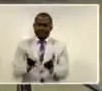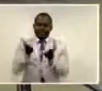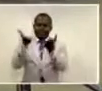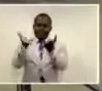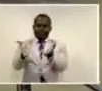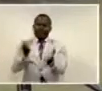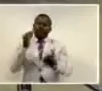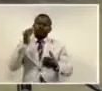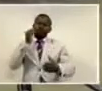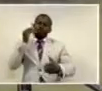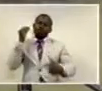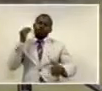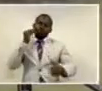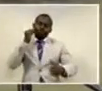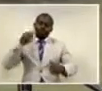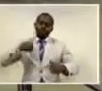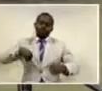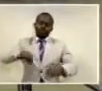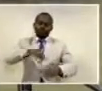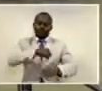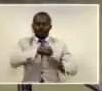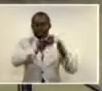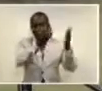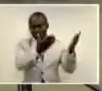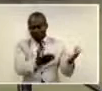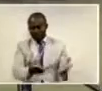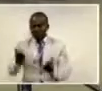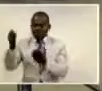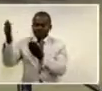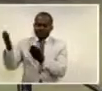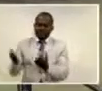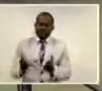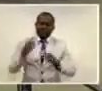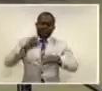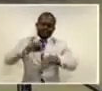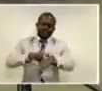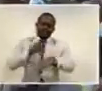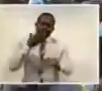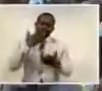Tubifurije ikaze ndetse n'ibihe byiza mu karere kacu ka Rubavu.